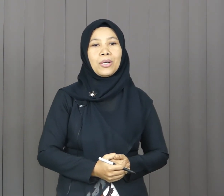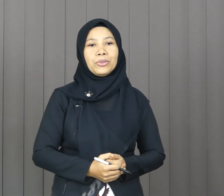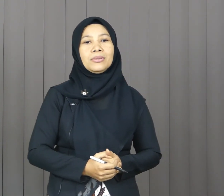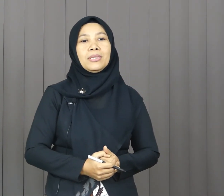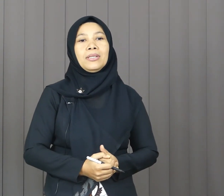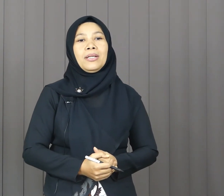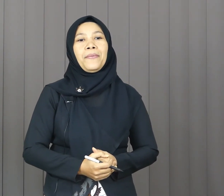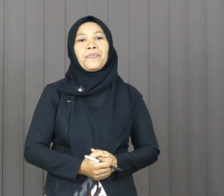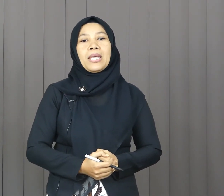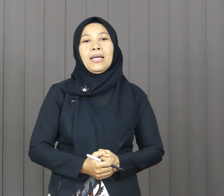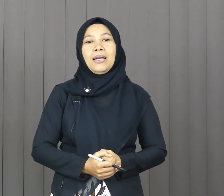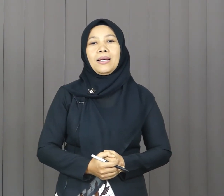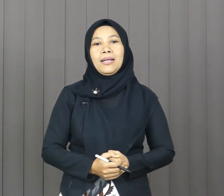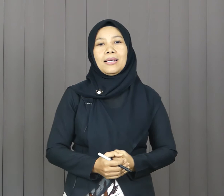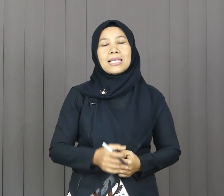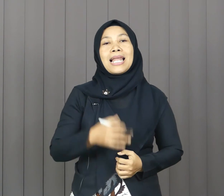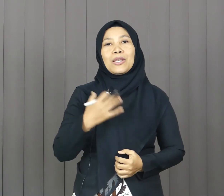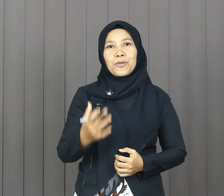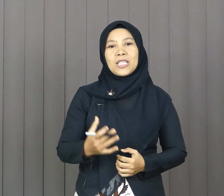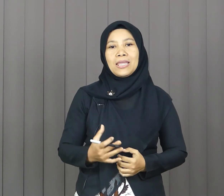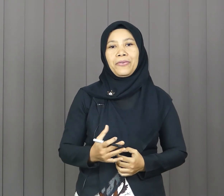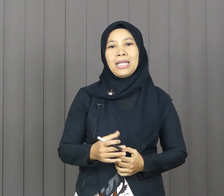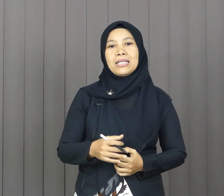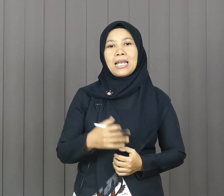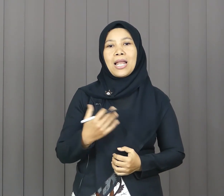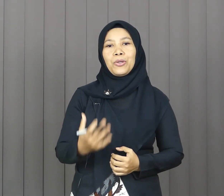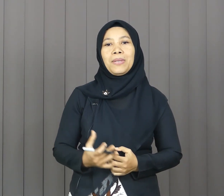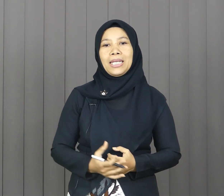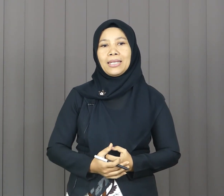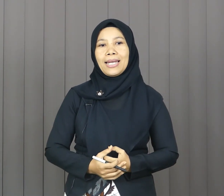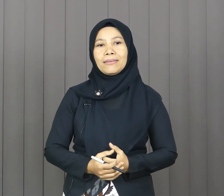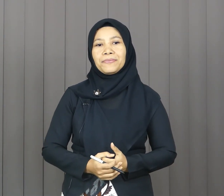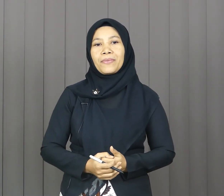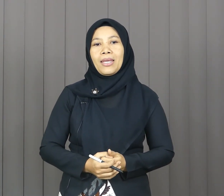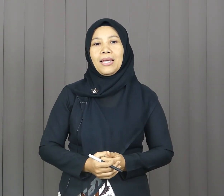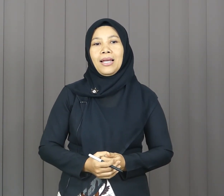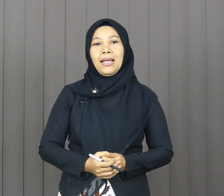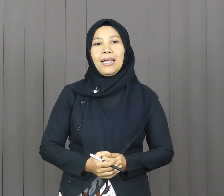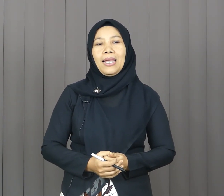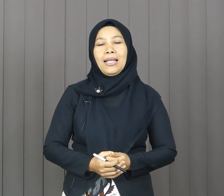25 tahun, selalu positif dan selalu meningkat.